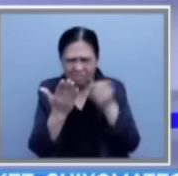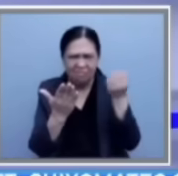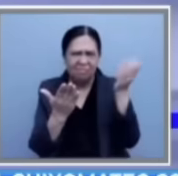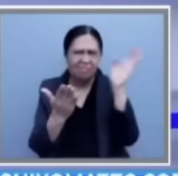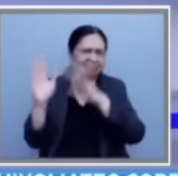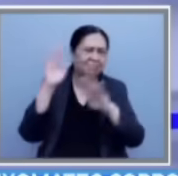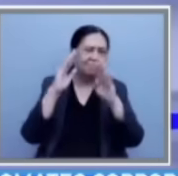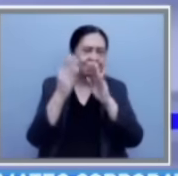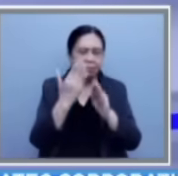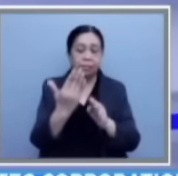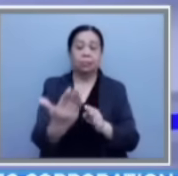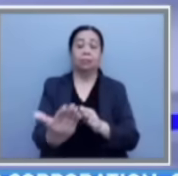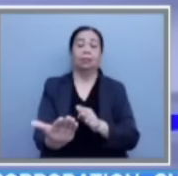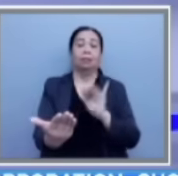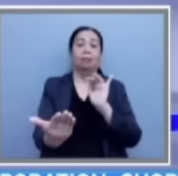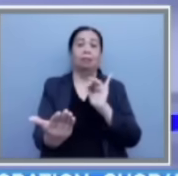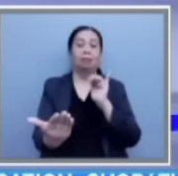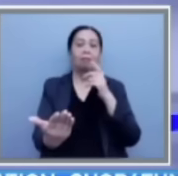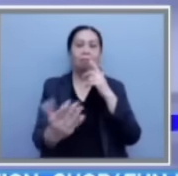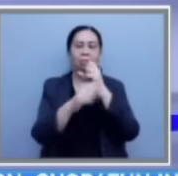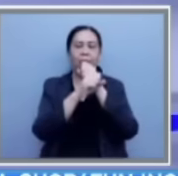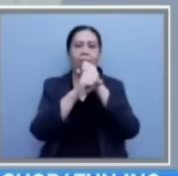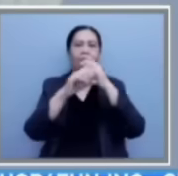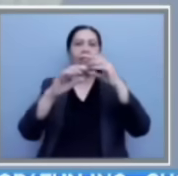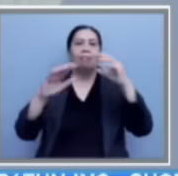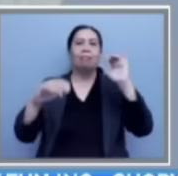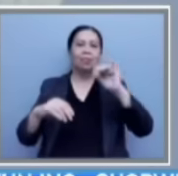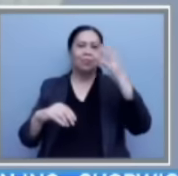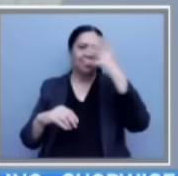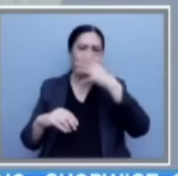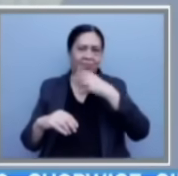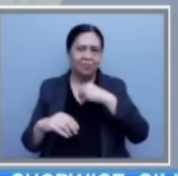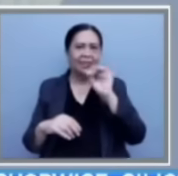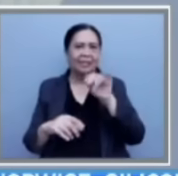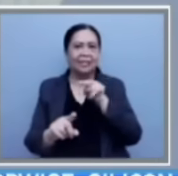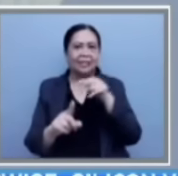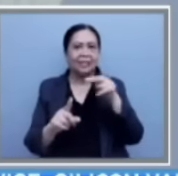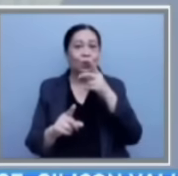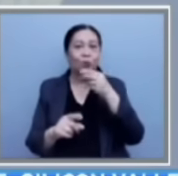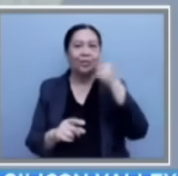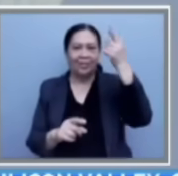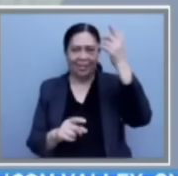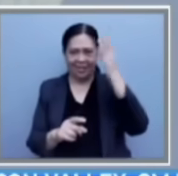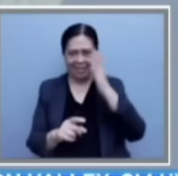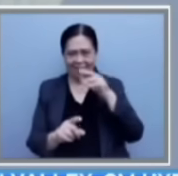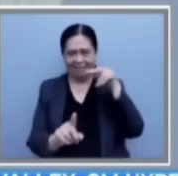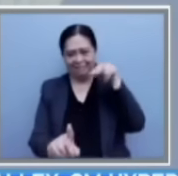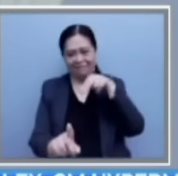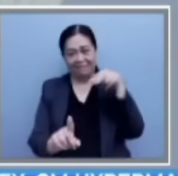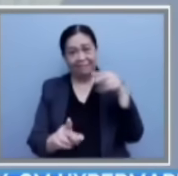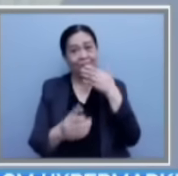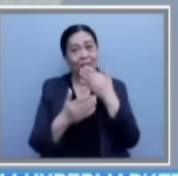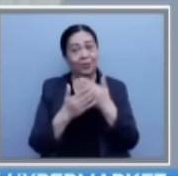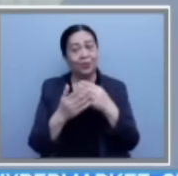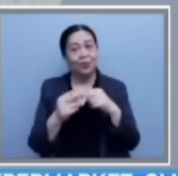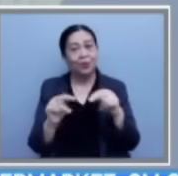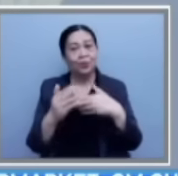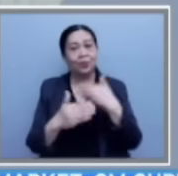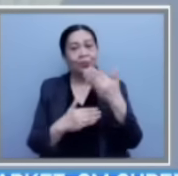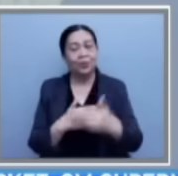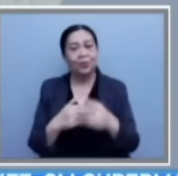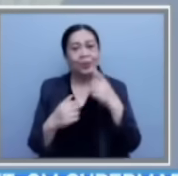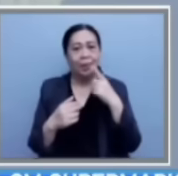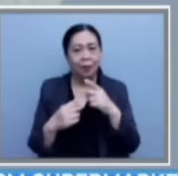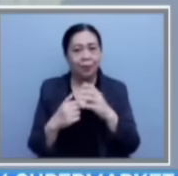nilayo mo yung tingin makikita mo yung kagandahan yan daw ang point of view ni God ' ba yan Magandang Balita naman para sa mga rice